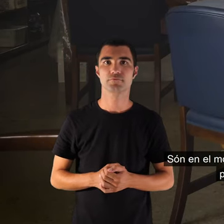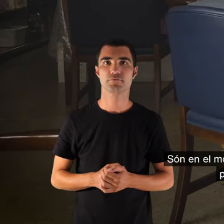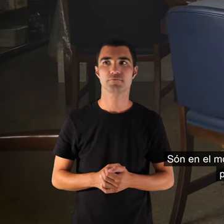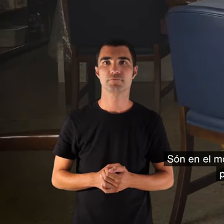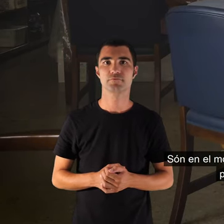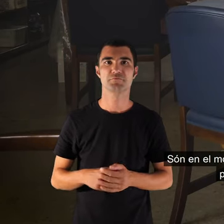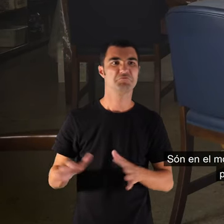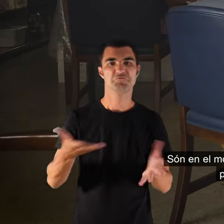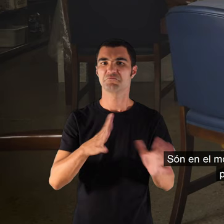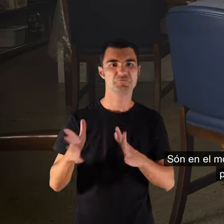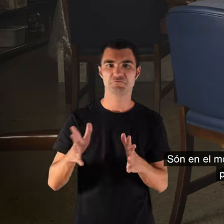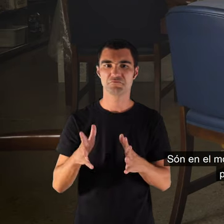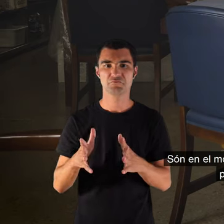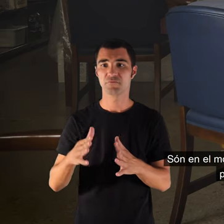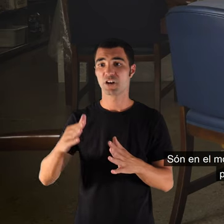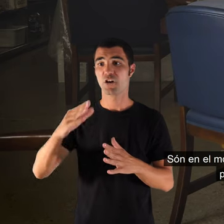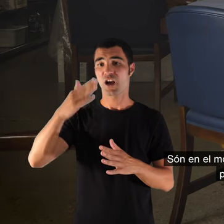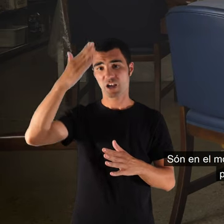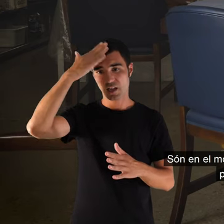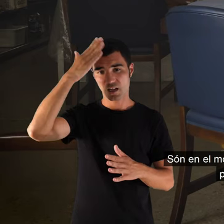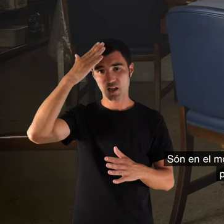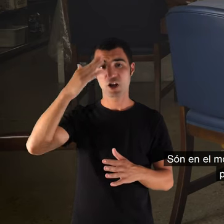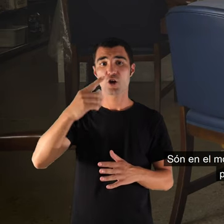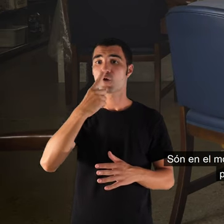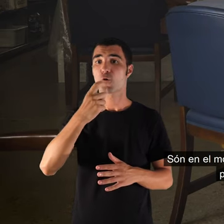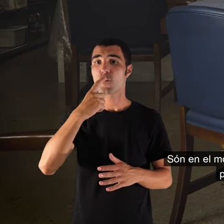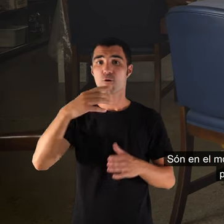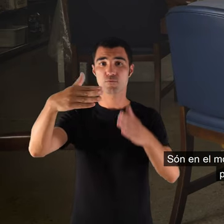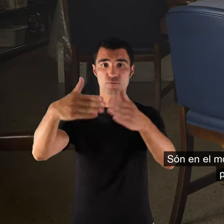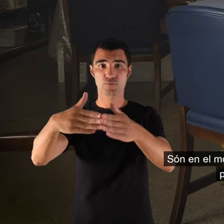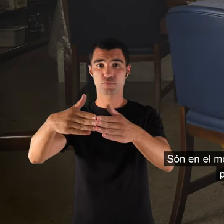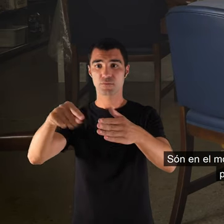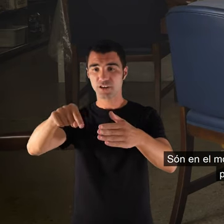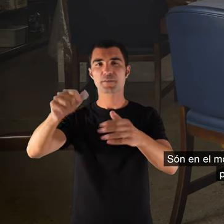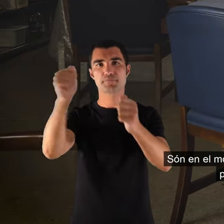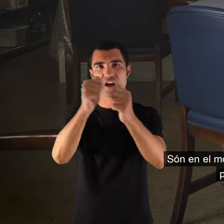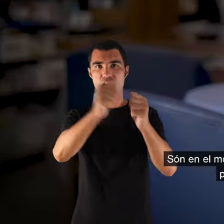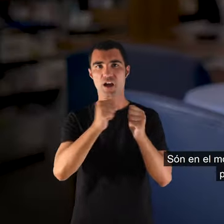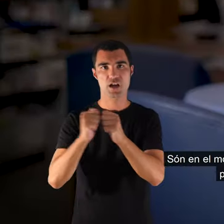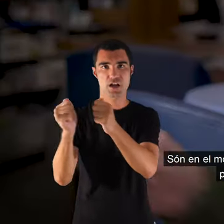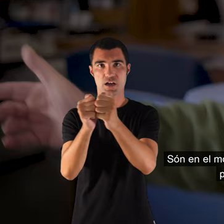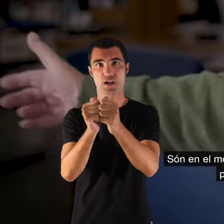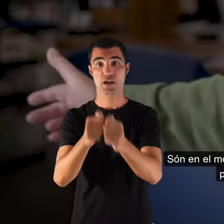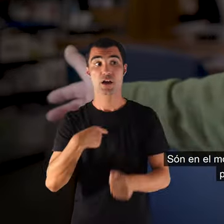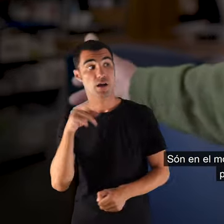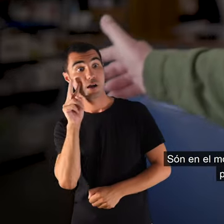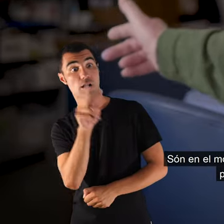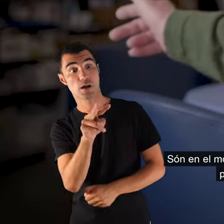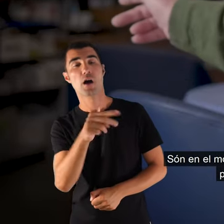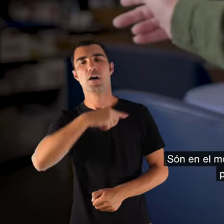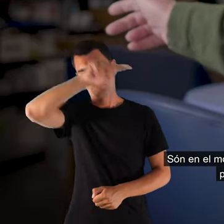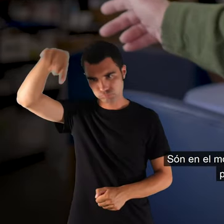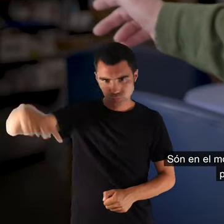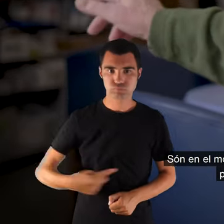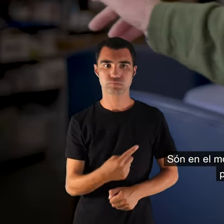I són en el morro de Cala Roja, allà, que aixes predes. I res, venguérem aquí,